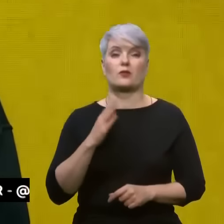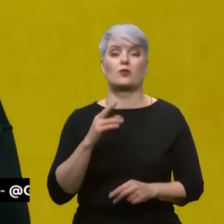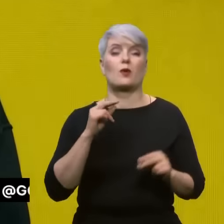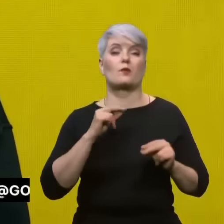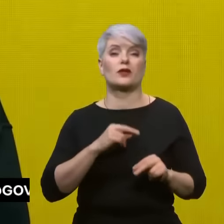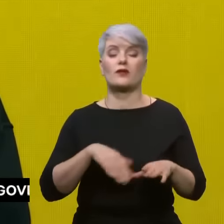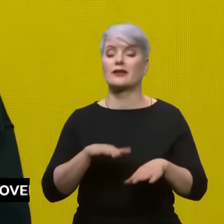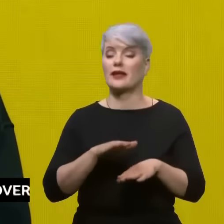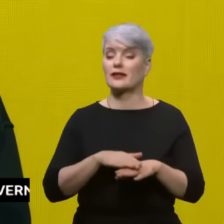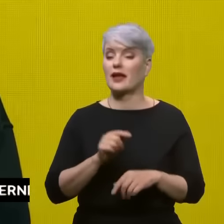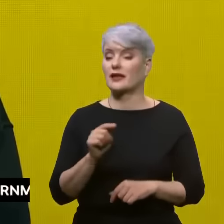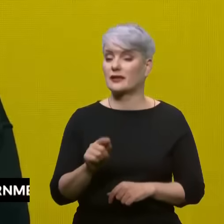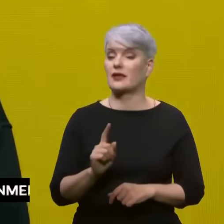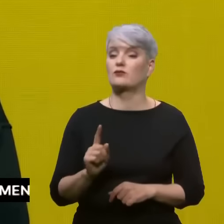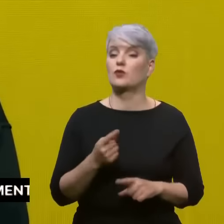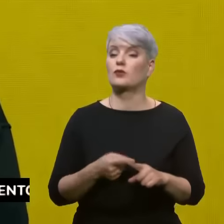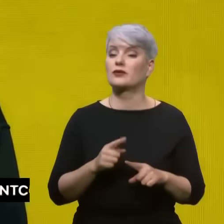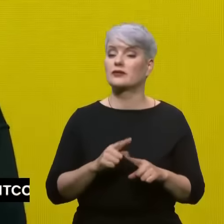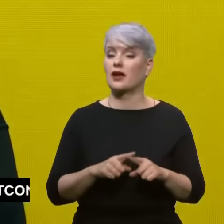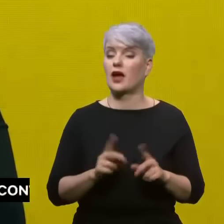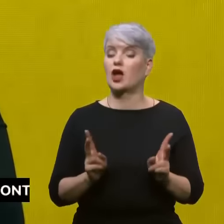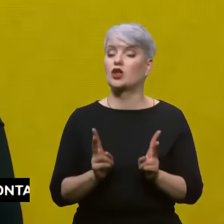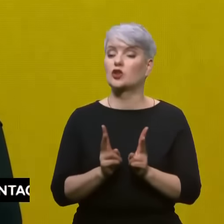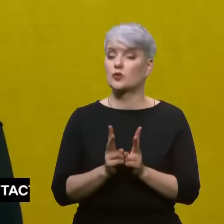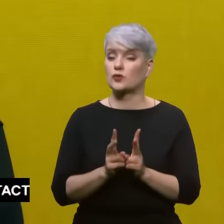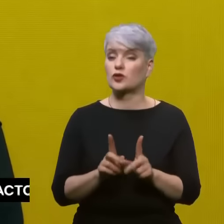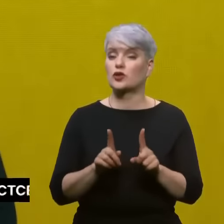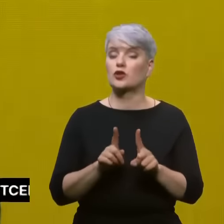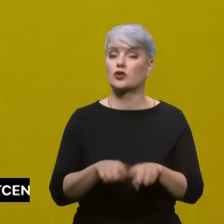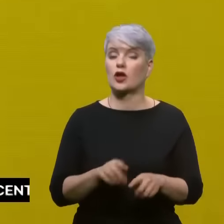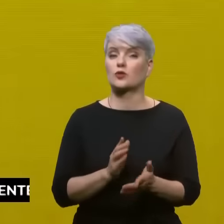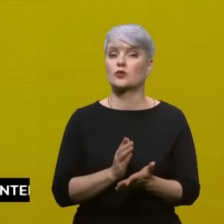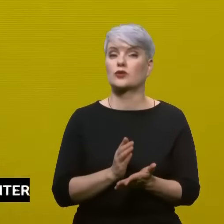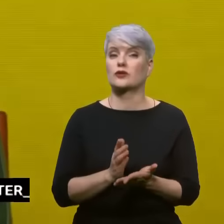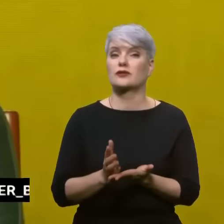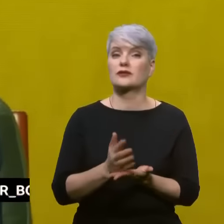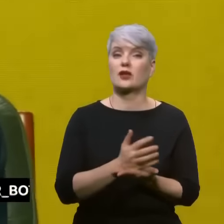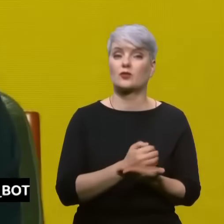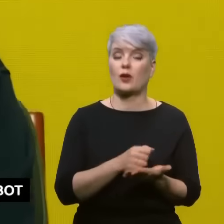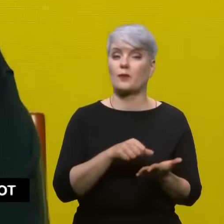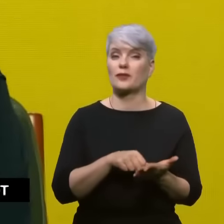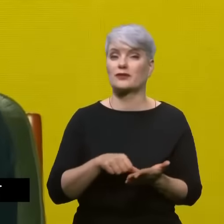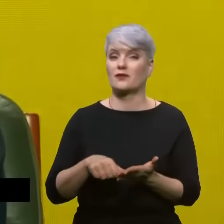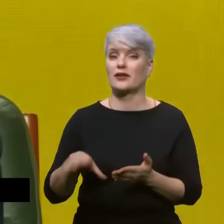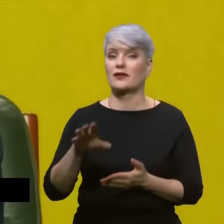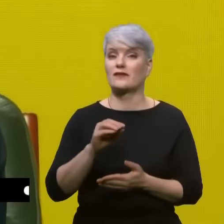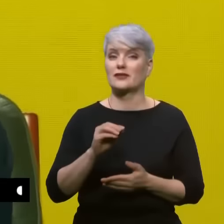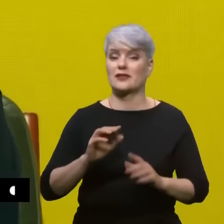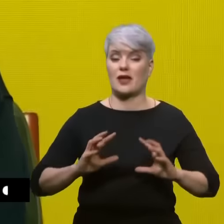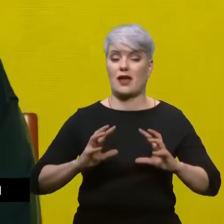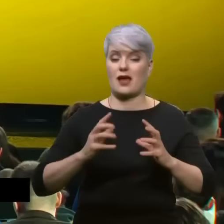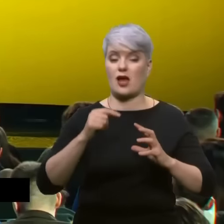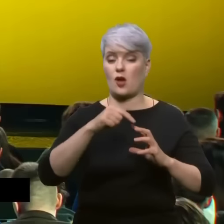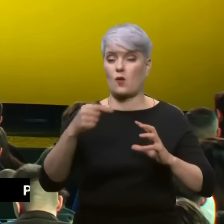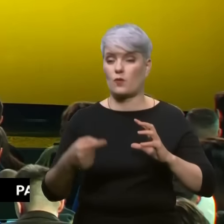над тим, щоб ця зустріч також налічувала представників всіх континентів, включаючи Global South, і